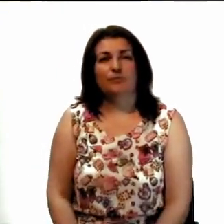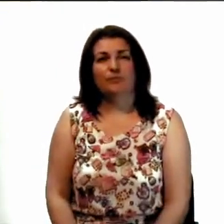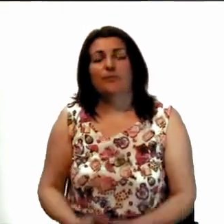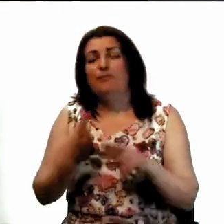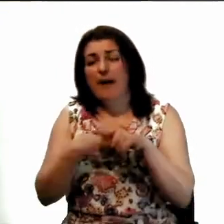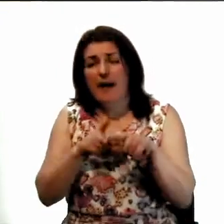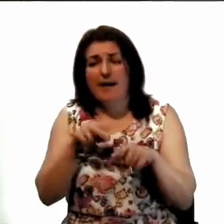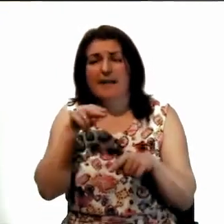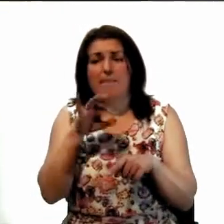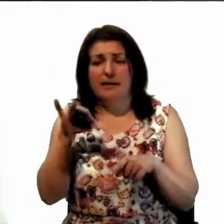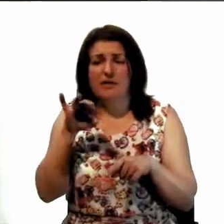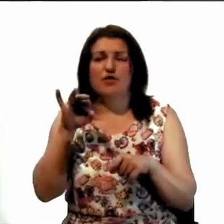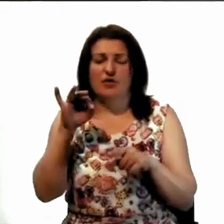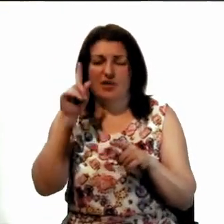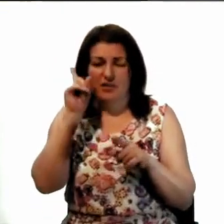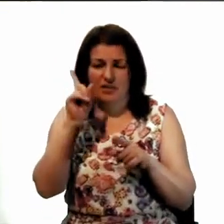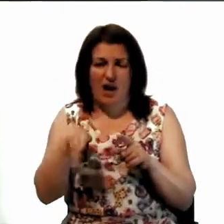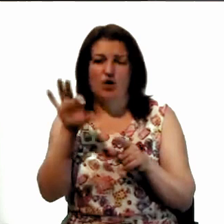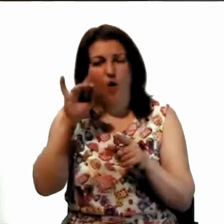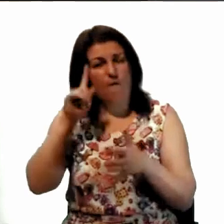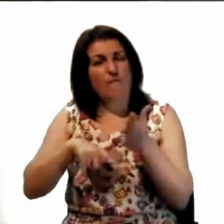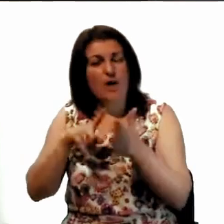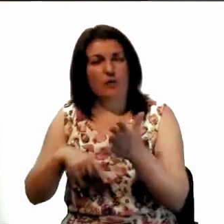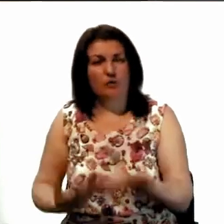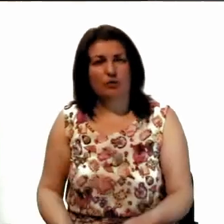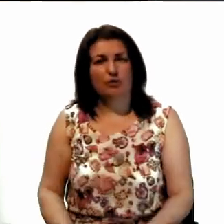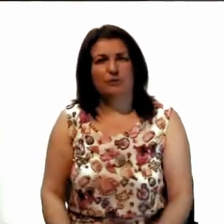Это притча также о верующих.